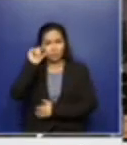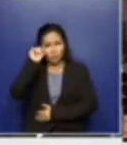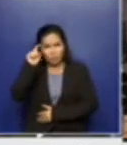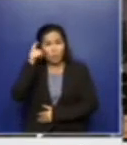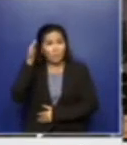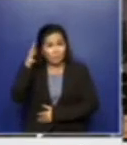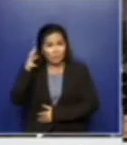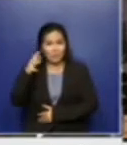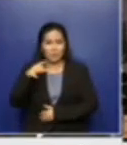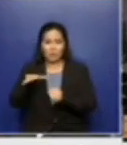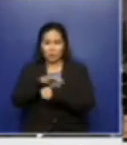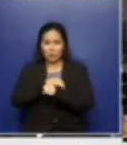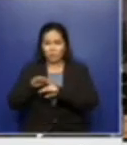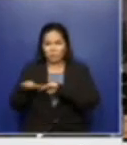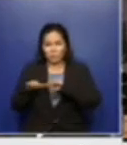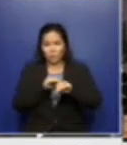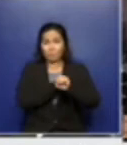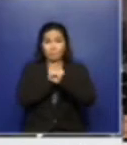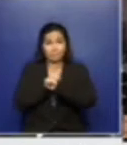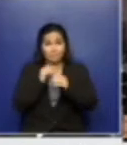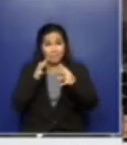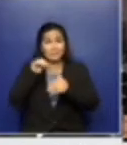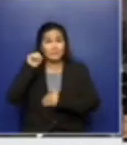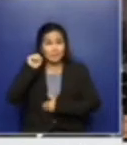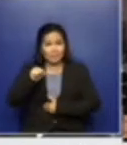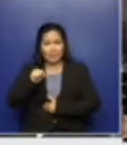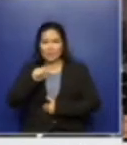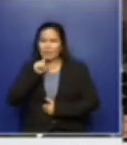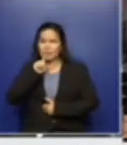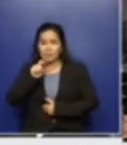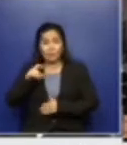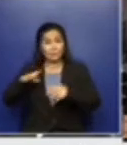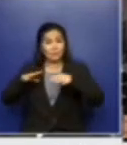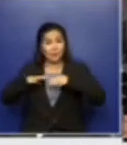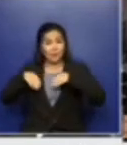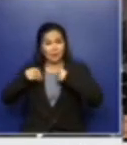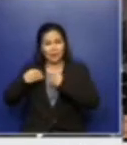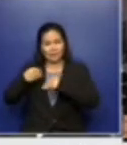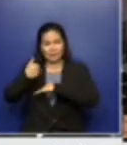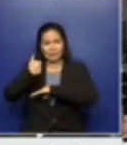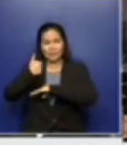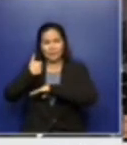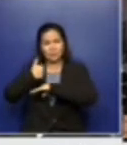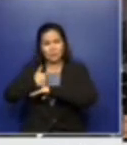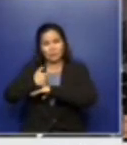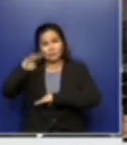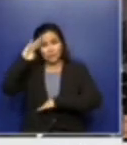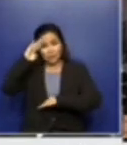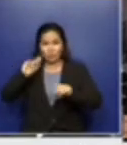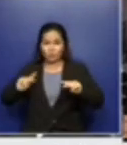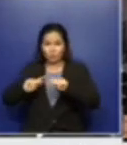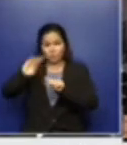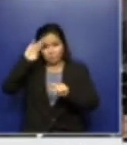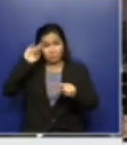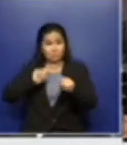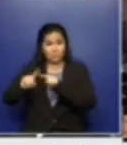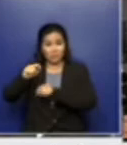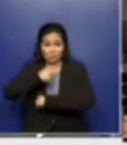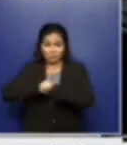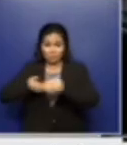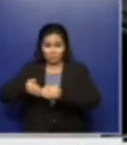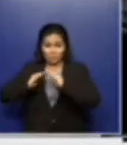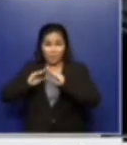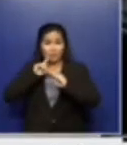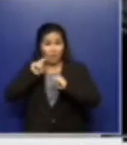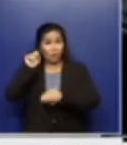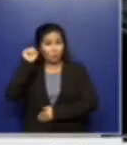วิกฤตโควิดแล้วอย่างนี้ค่ะการก่อสร้างอาคารที่พักให้นายพลให้ข้าราชการของกระทรวงกลาโหมมันมีความจำเป็นมีความ